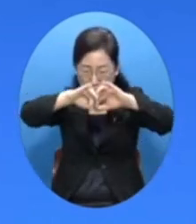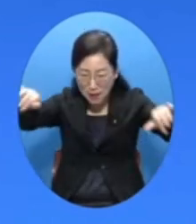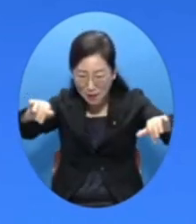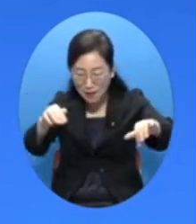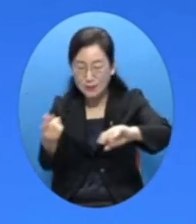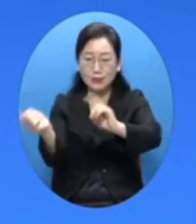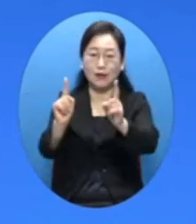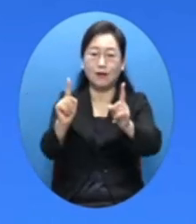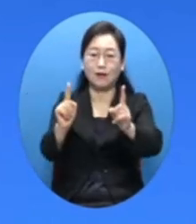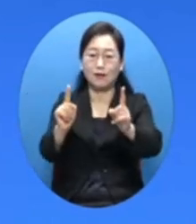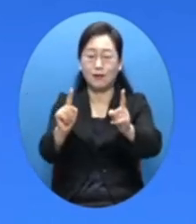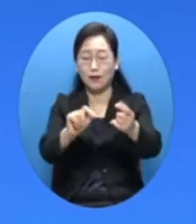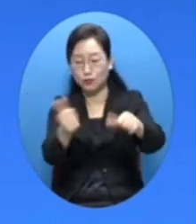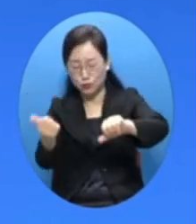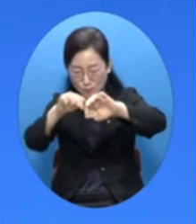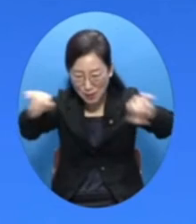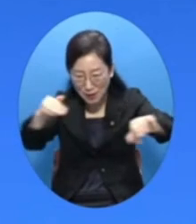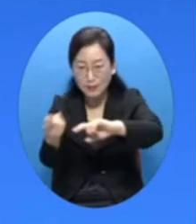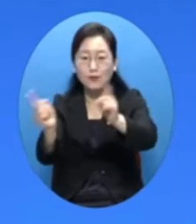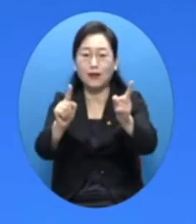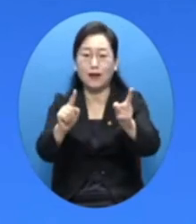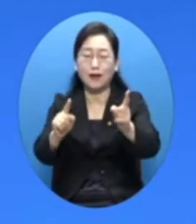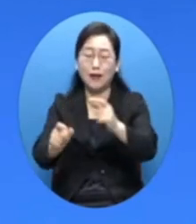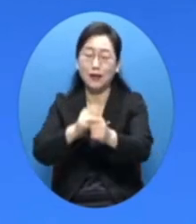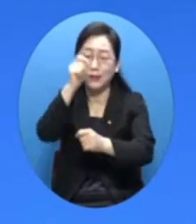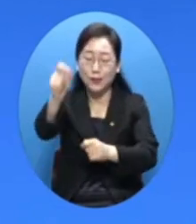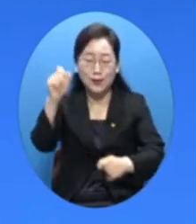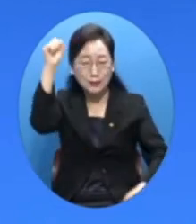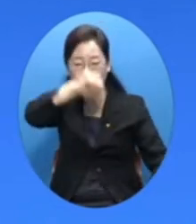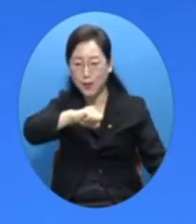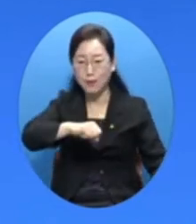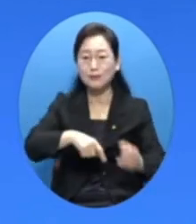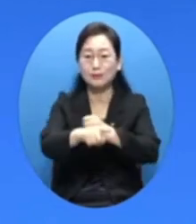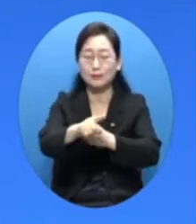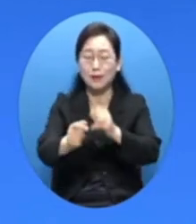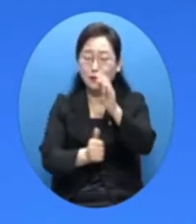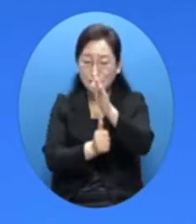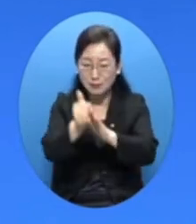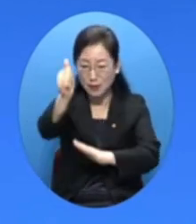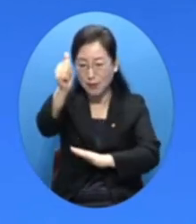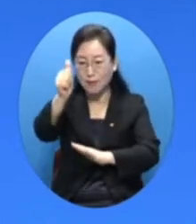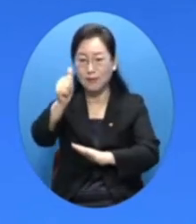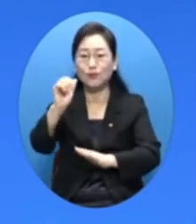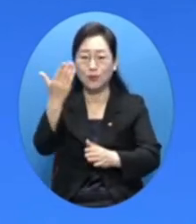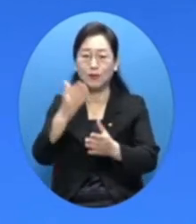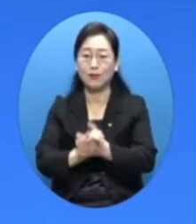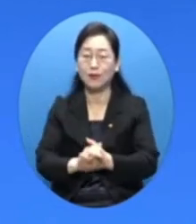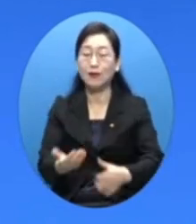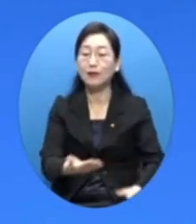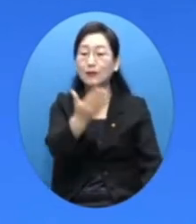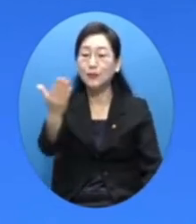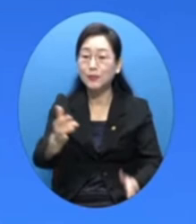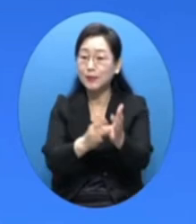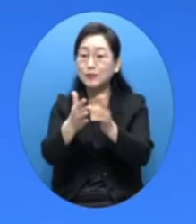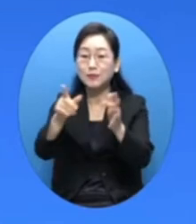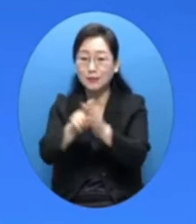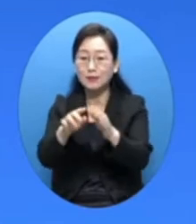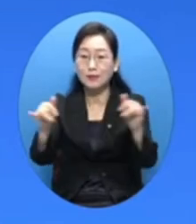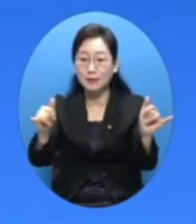일어나셔서, 죽음을 깨우고 일어나셔서 영원한 새벽이 되셨습니다. 영원한 희망이 되셨습니다. 여러분, 예수 믿는